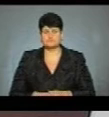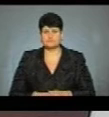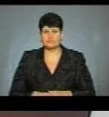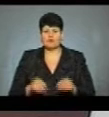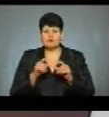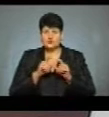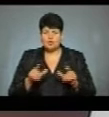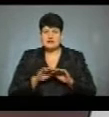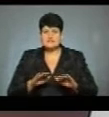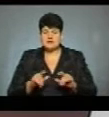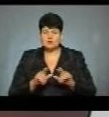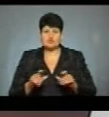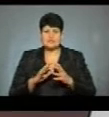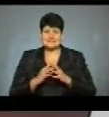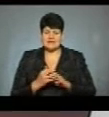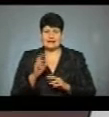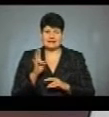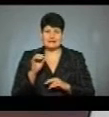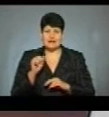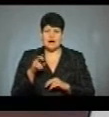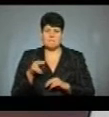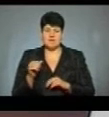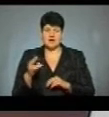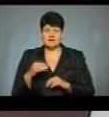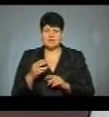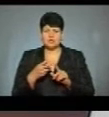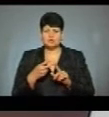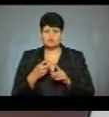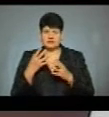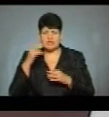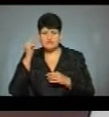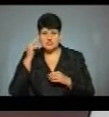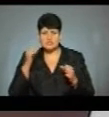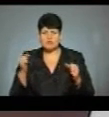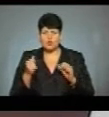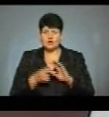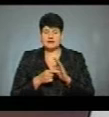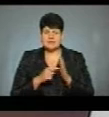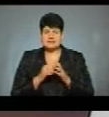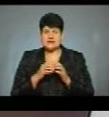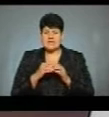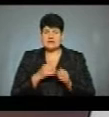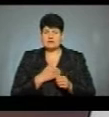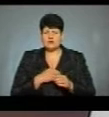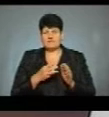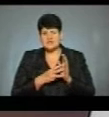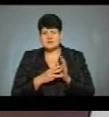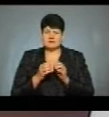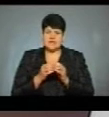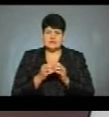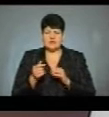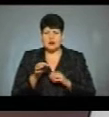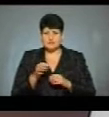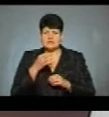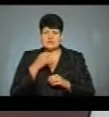У школі та садочку в селі Нападів Калановецького району діти другий день вчаться в холодних класах. Середня температура 8-10 градусів,